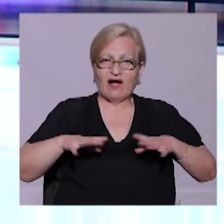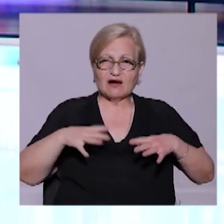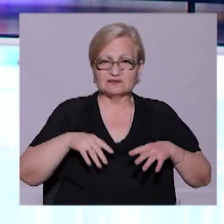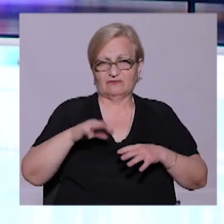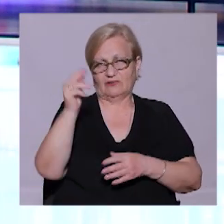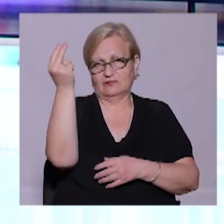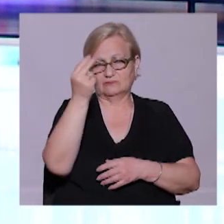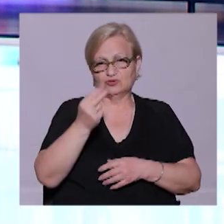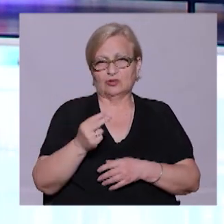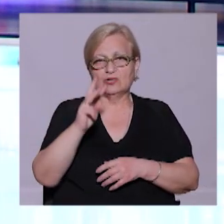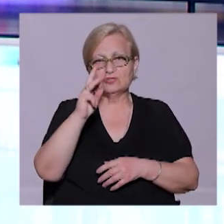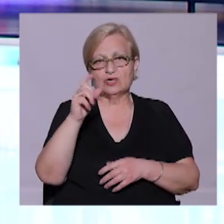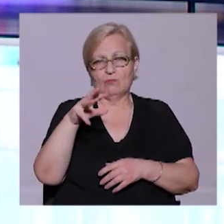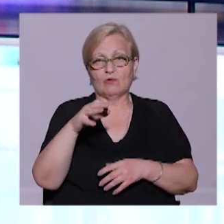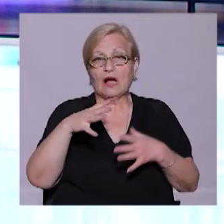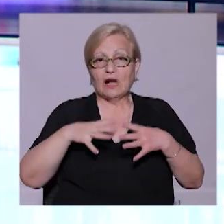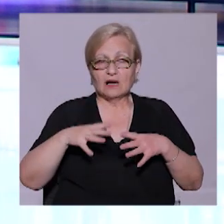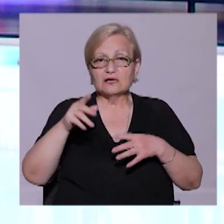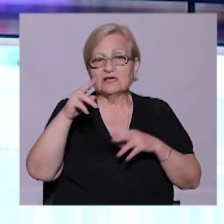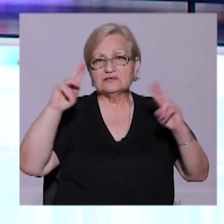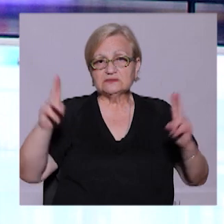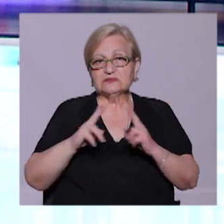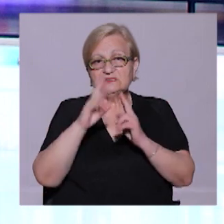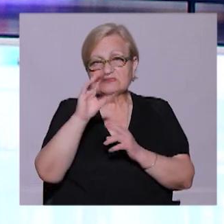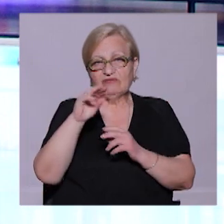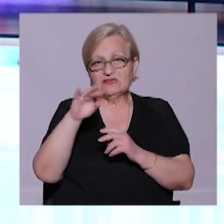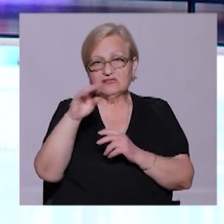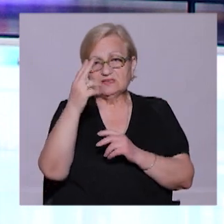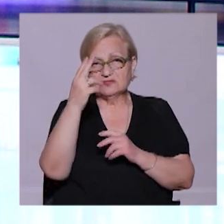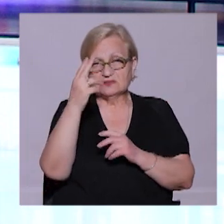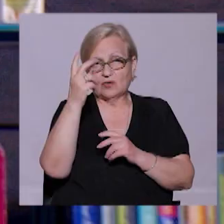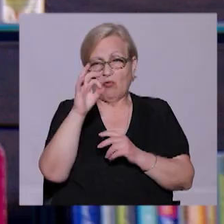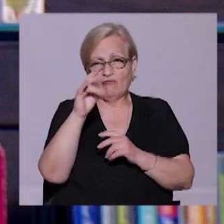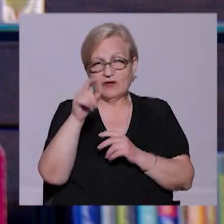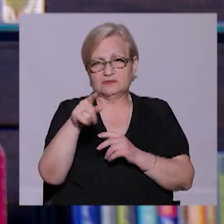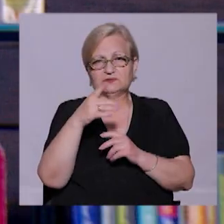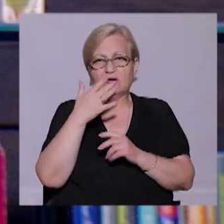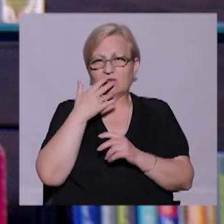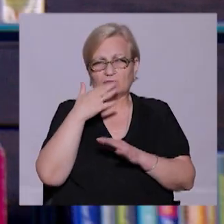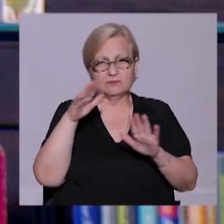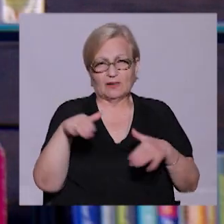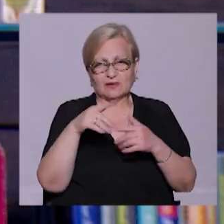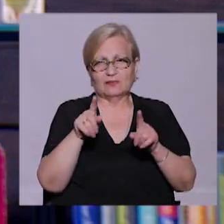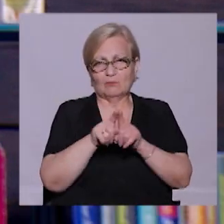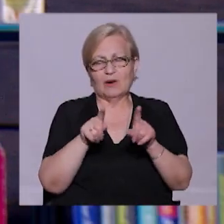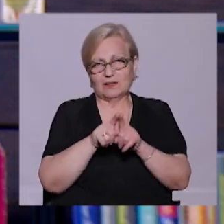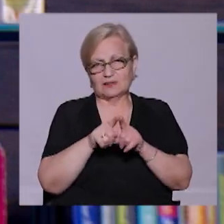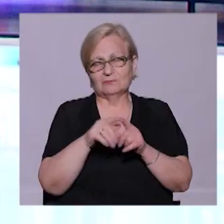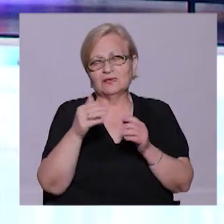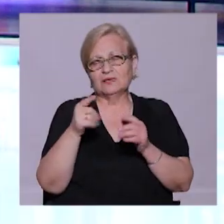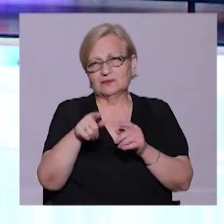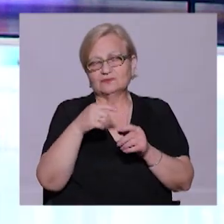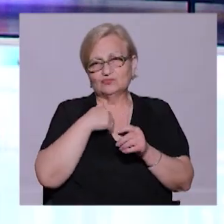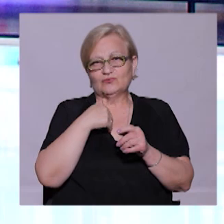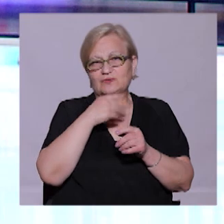ტაძარია რა თქმა უნდა ღვთის სახს ეროვნება არ აქვს მაგრამ სვეტიცხოველი საქართველოს სიმბოლოა